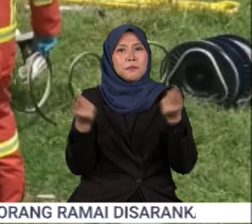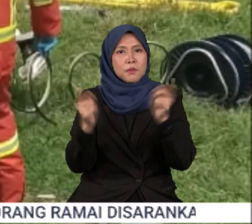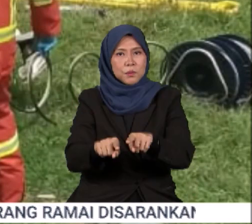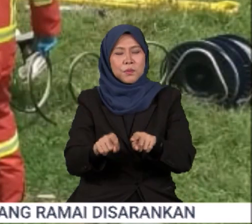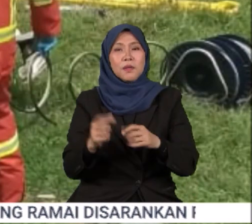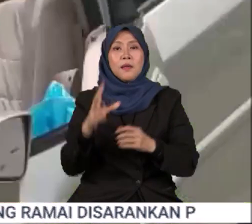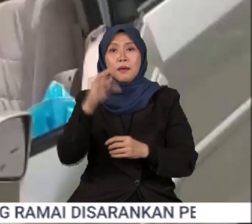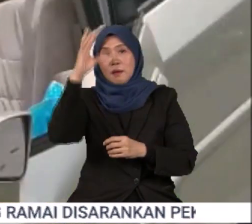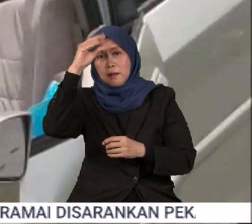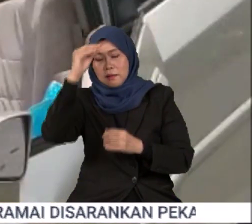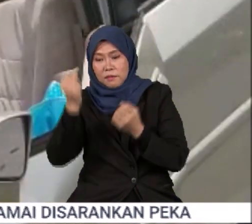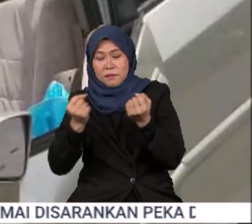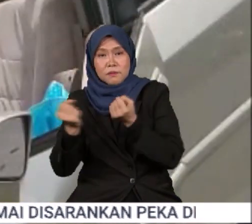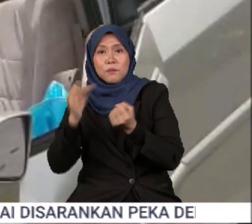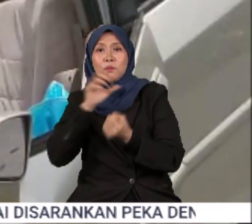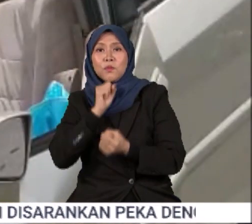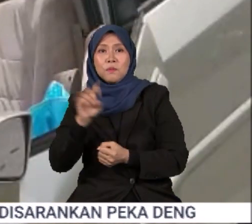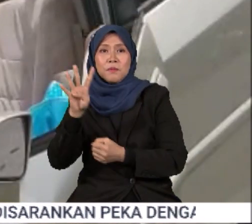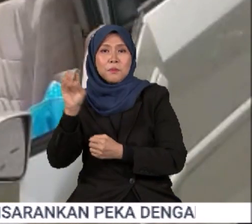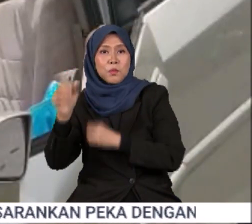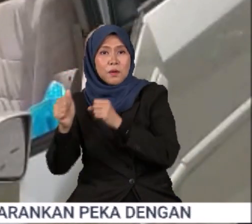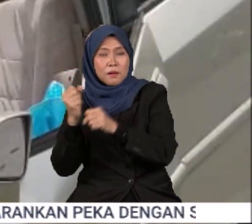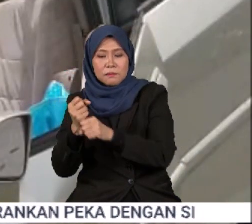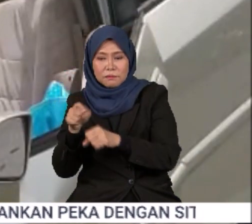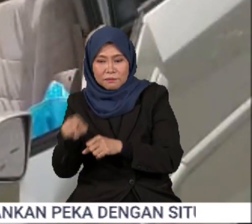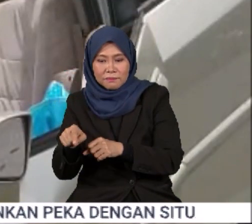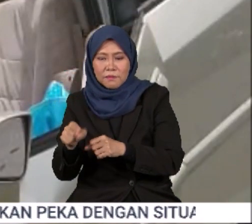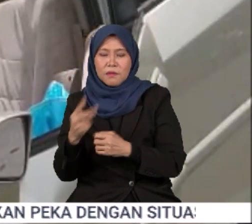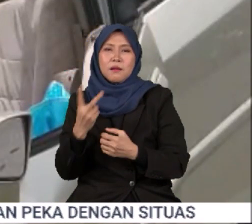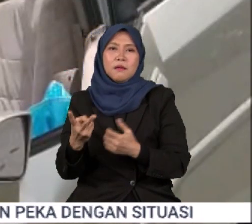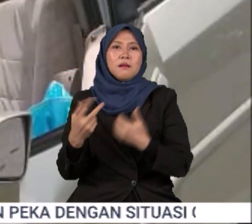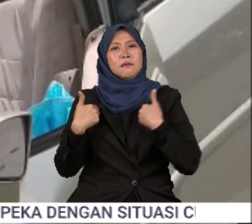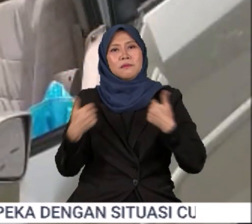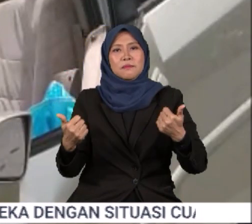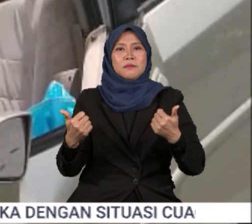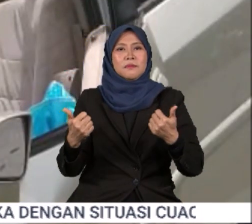trailer seorang lelaki berusia 40-an hanya mengalami cedera ringan